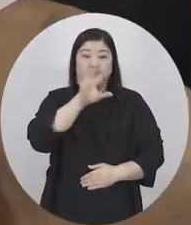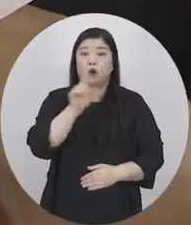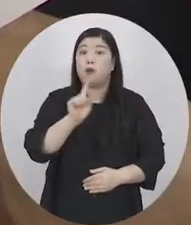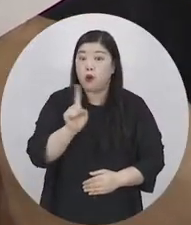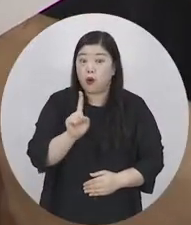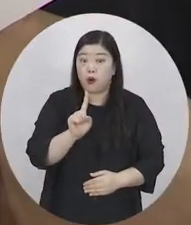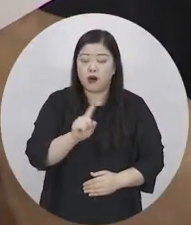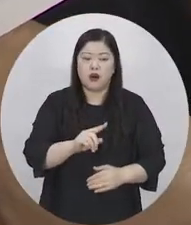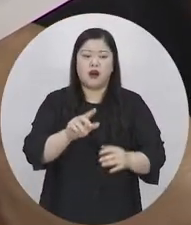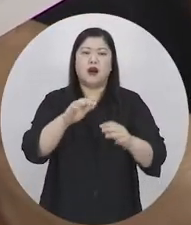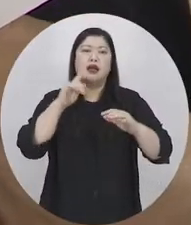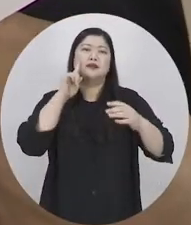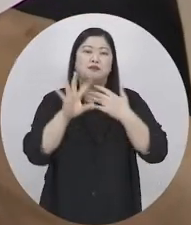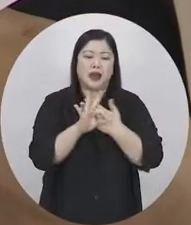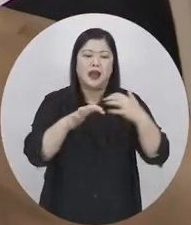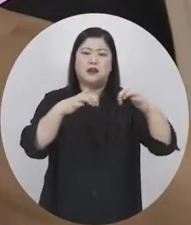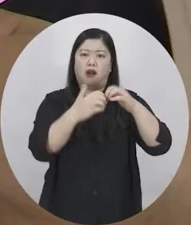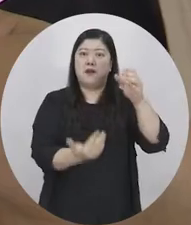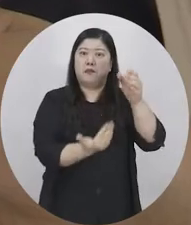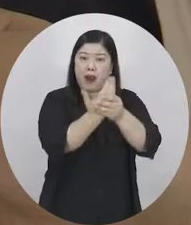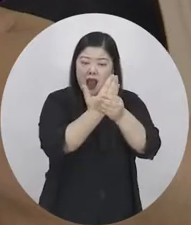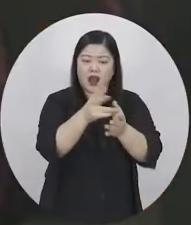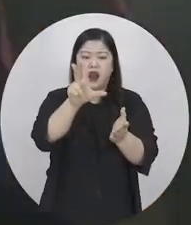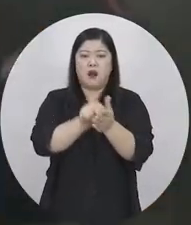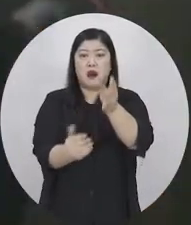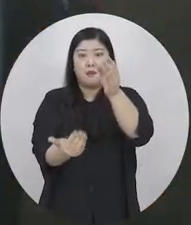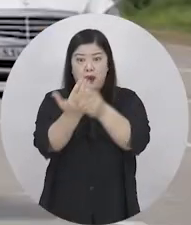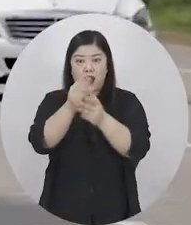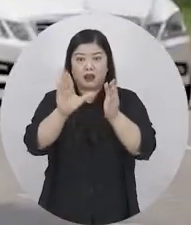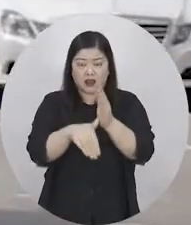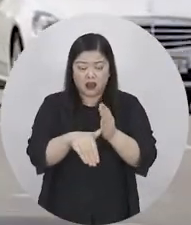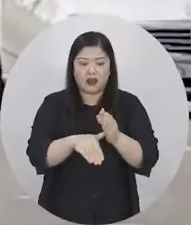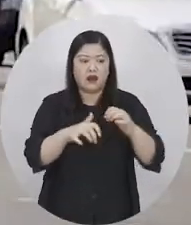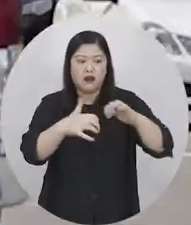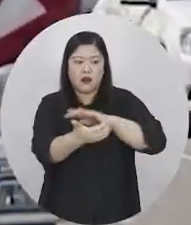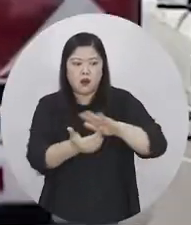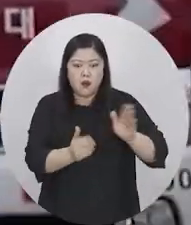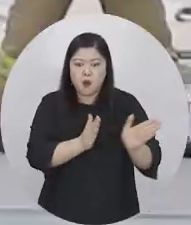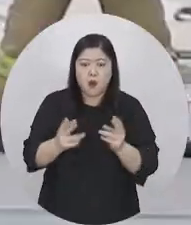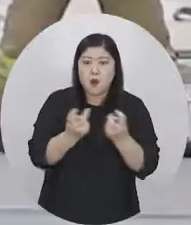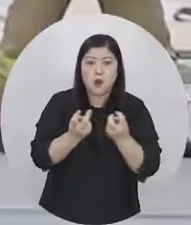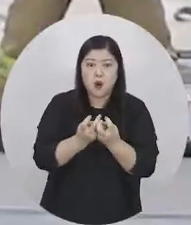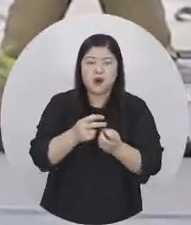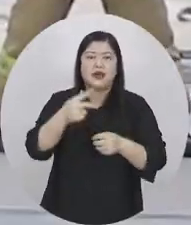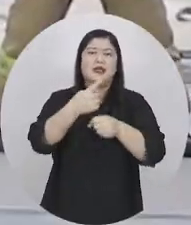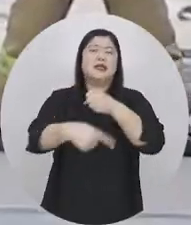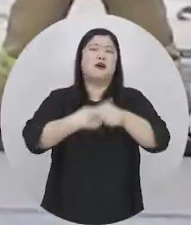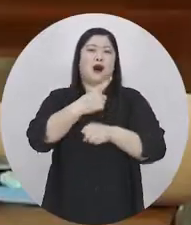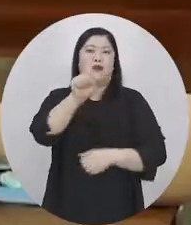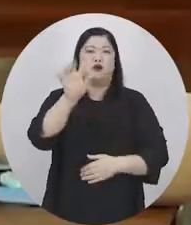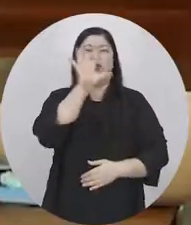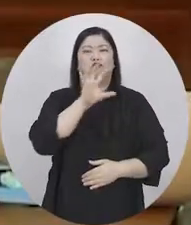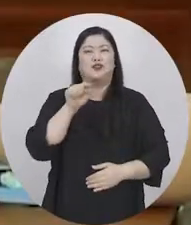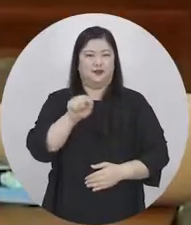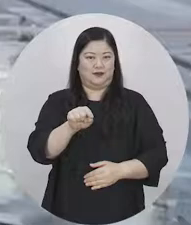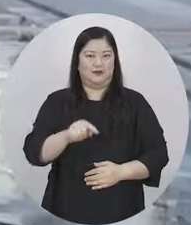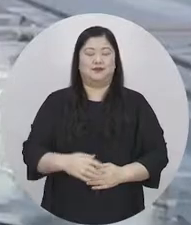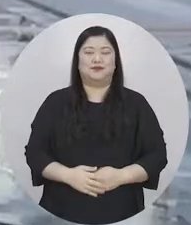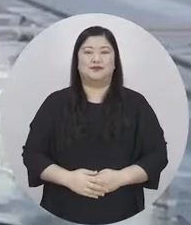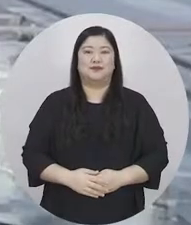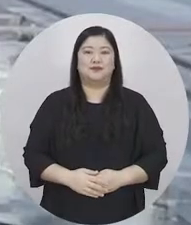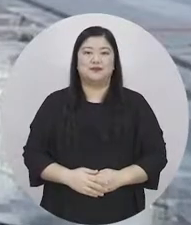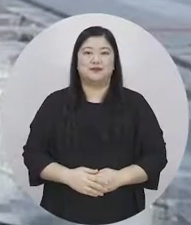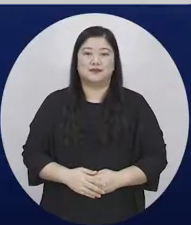을지연습훈련은 전쟁 등 국가 비상사태 발생을 대비해 1년에 한 번씩 전국 단위로 벌이는 비상대비훈련입니다.